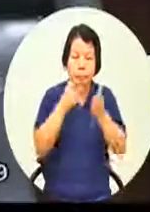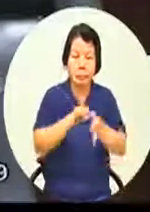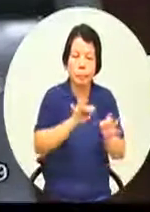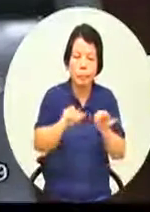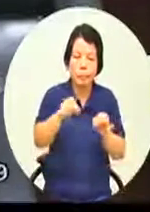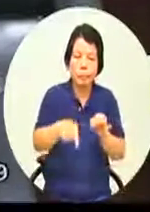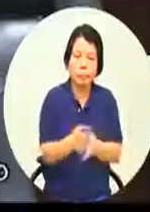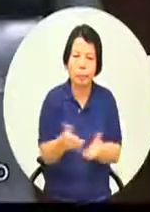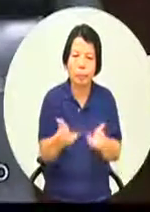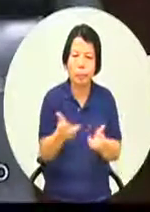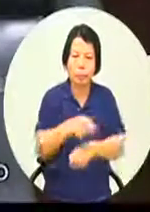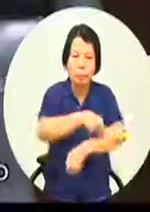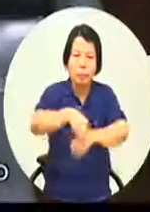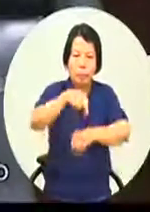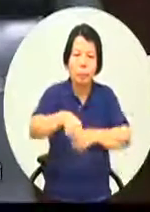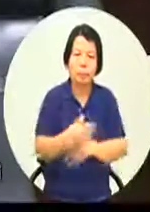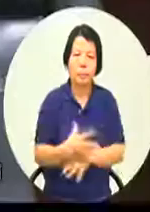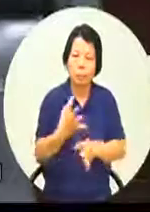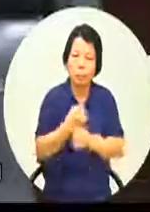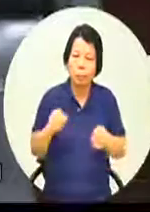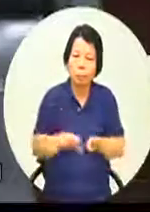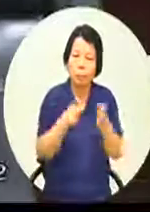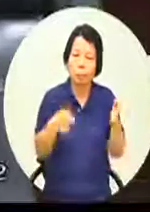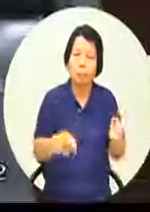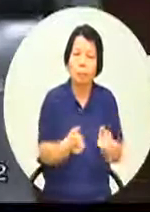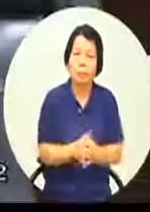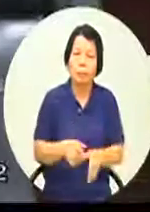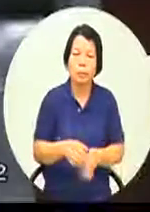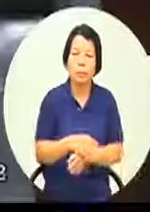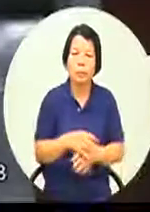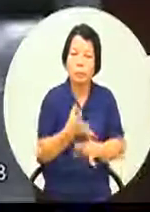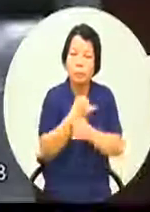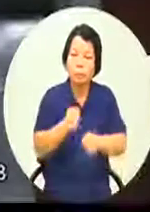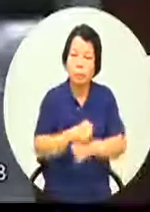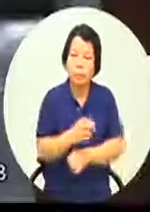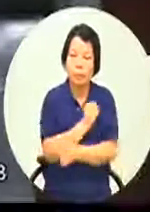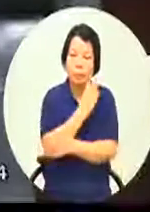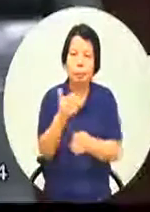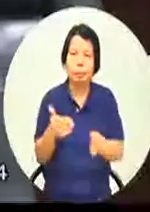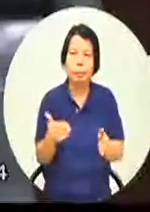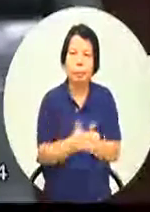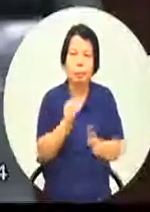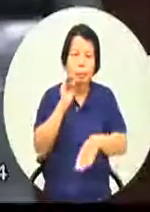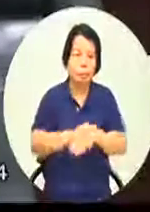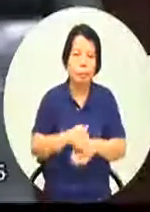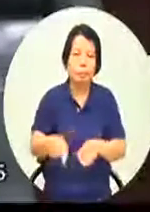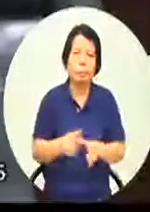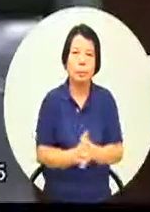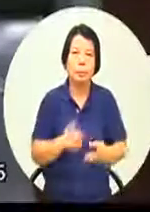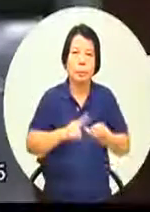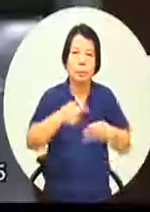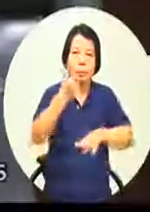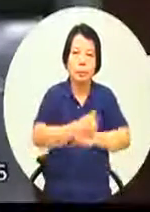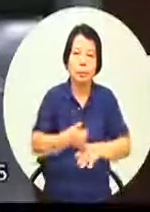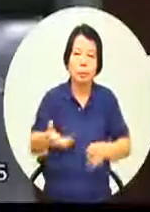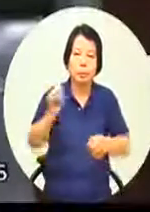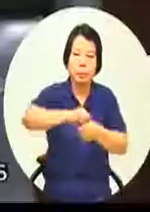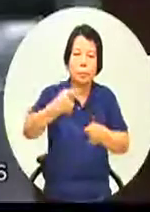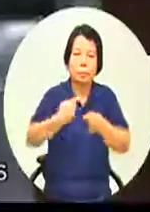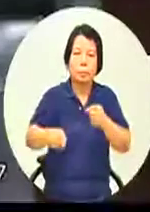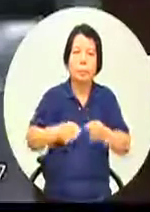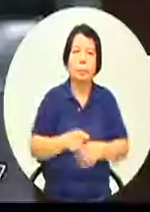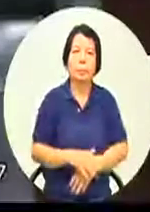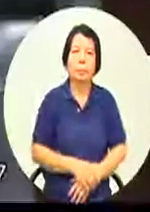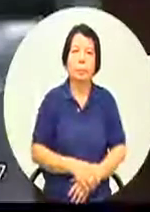的设计，那预计什么时候动工跟预计什么时候完工？那最后我是不是可以跟主席多要一分钟？ 好，一分